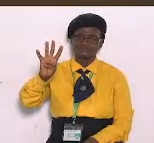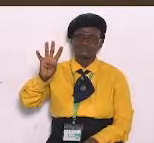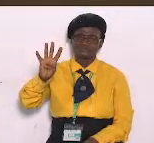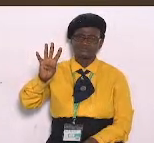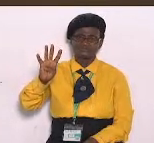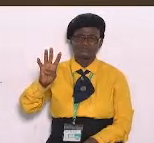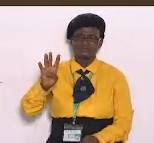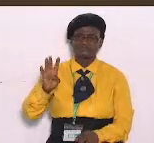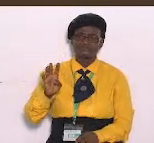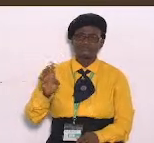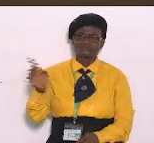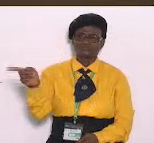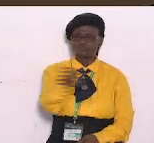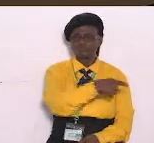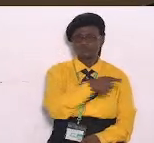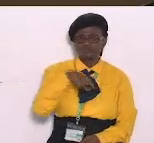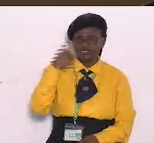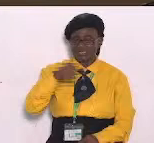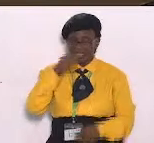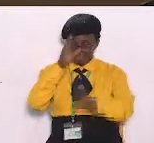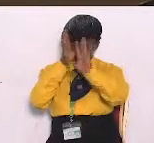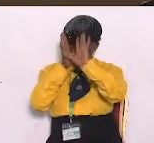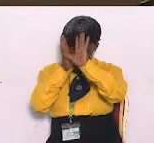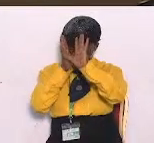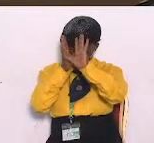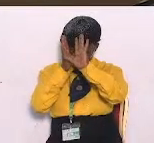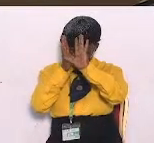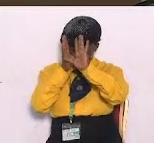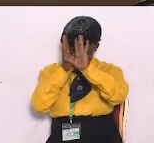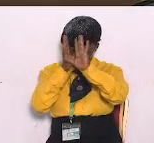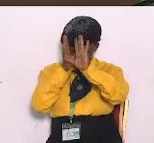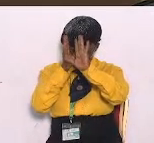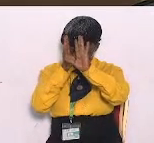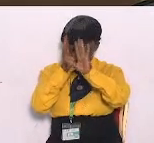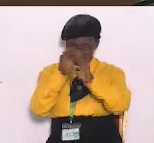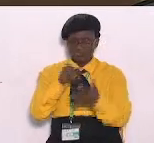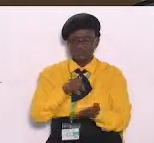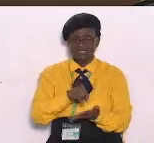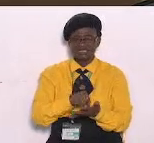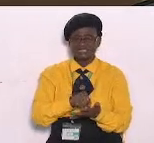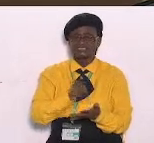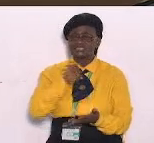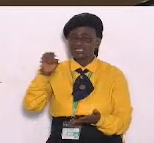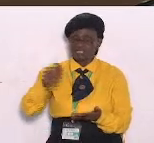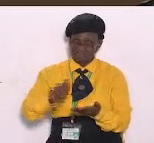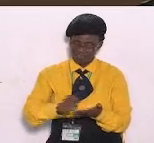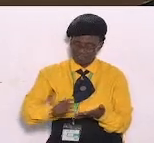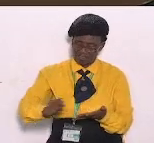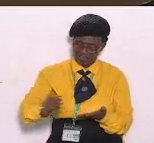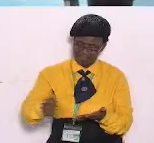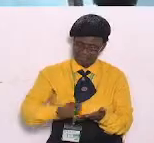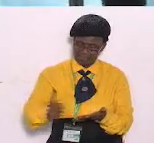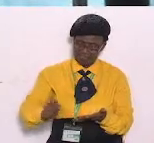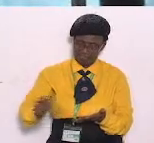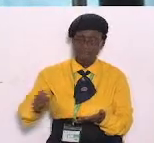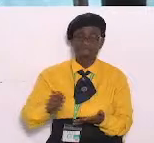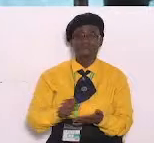miséricorde vous allez dit père il est